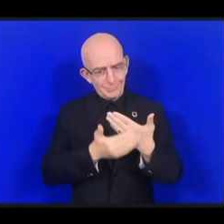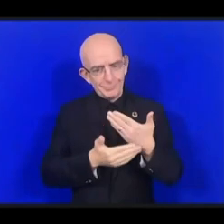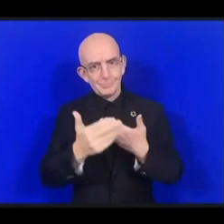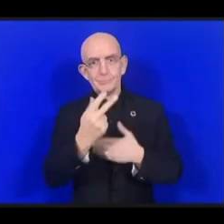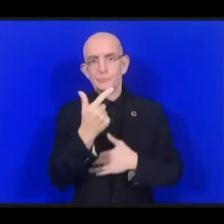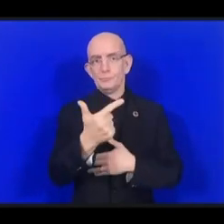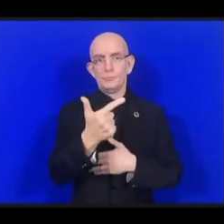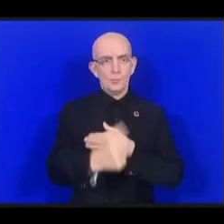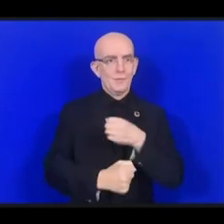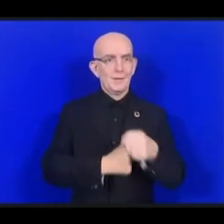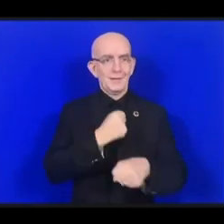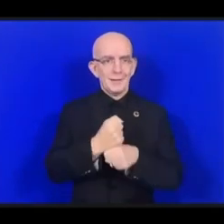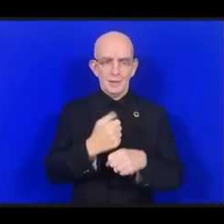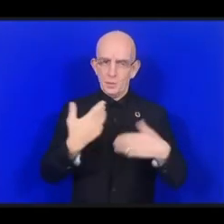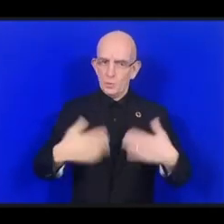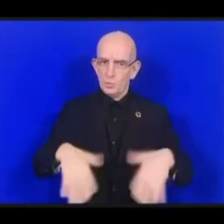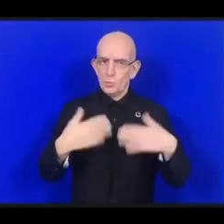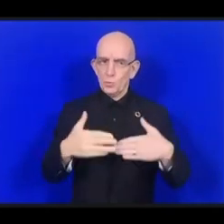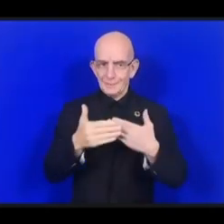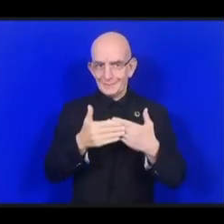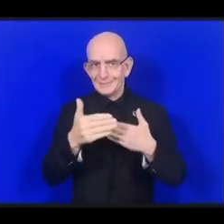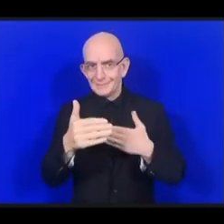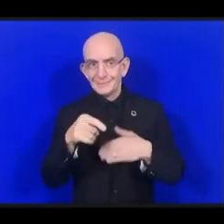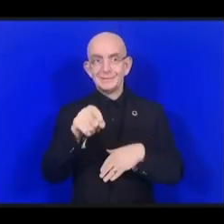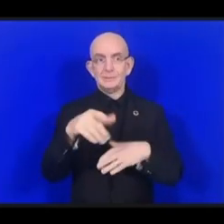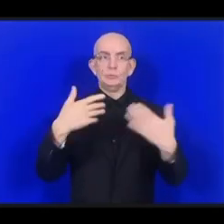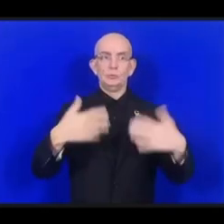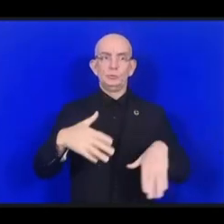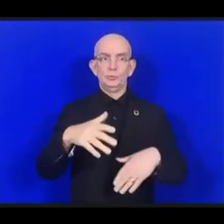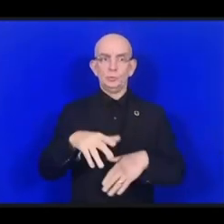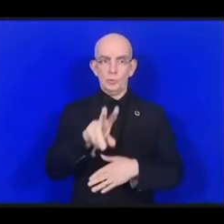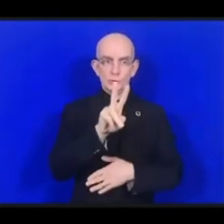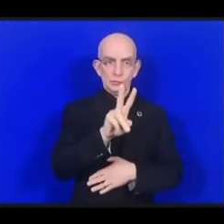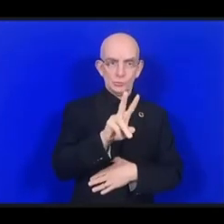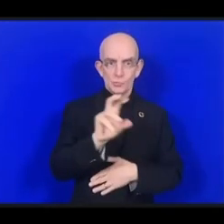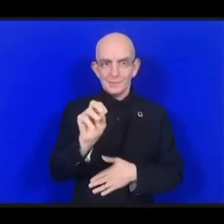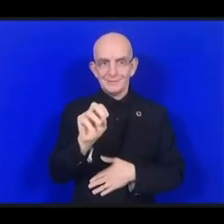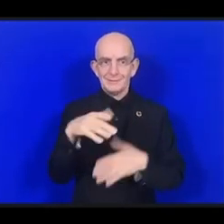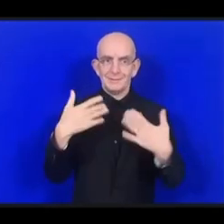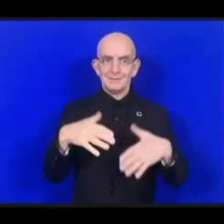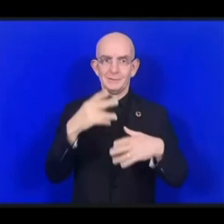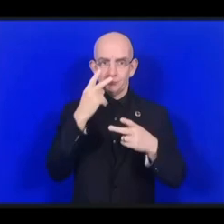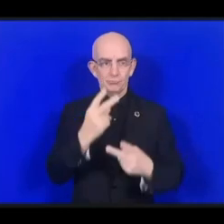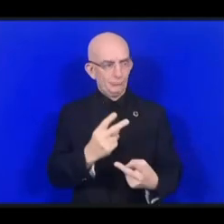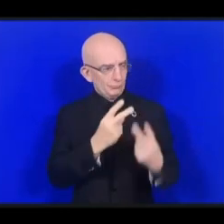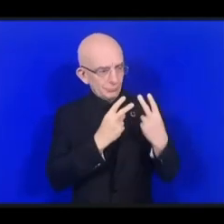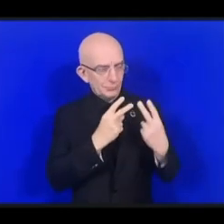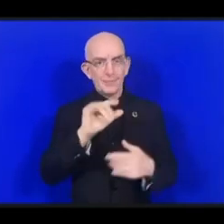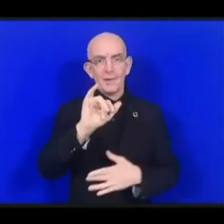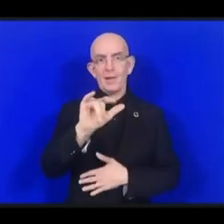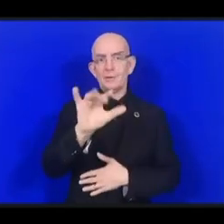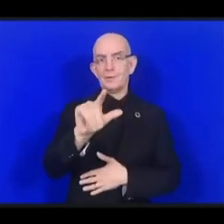20でigfの満NATとが国連総会でレビューされることを控えているからです